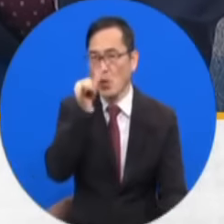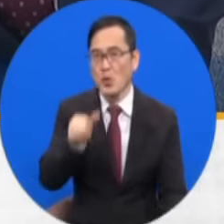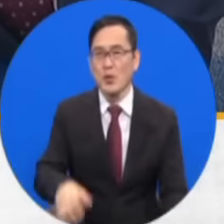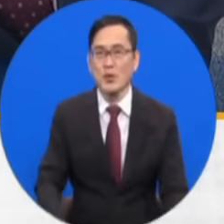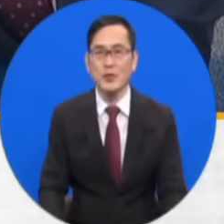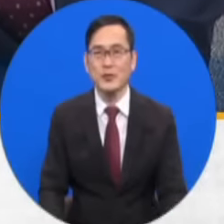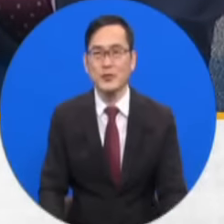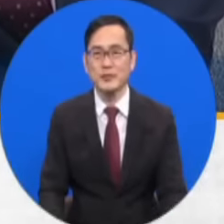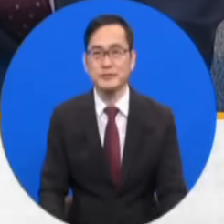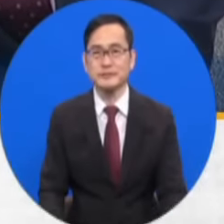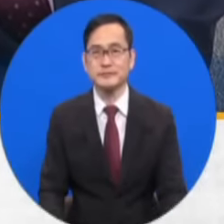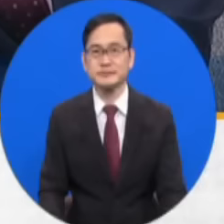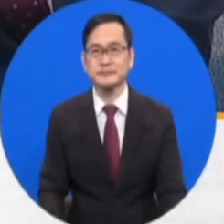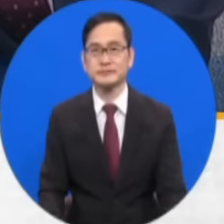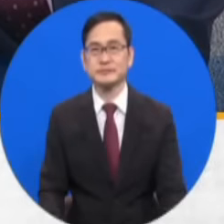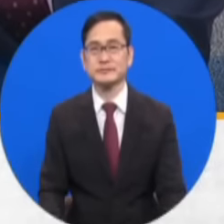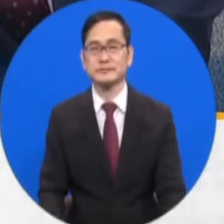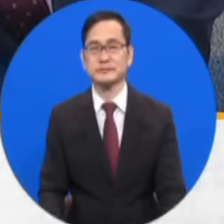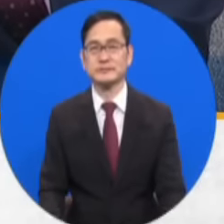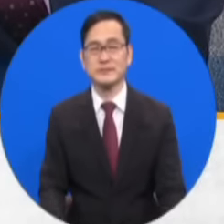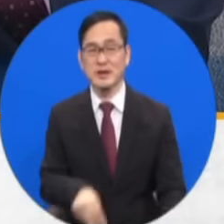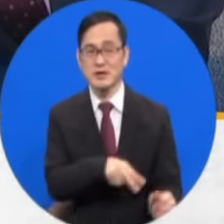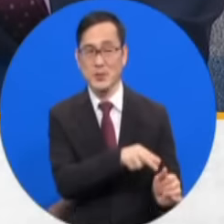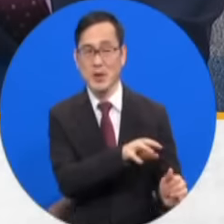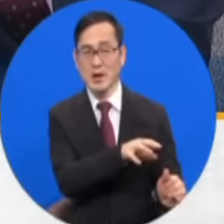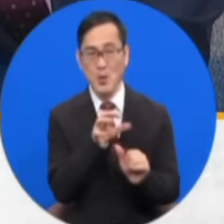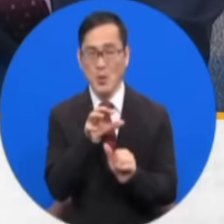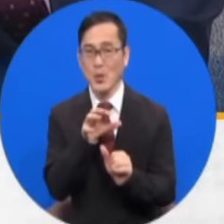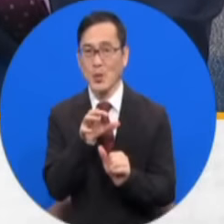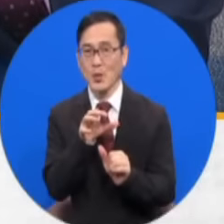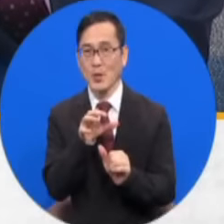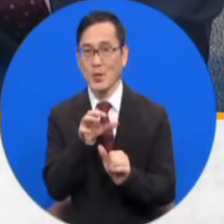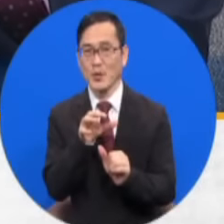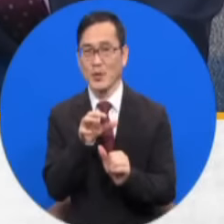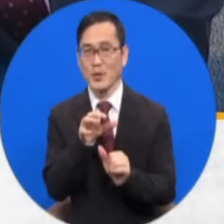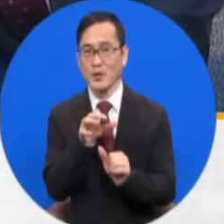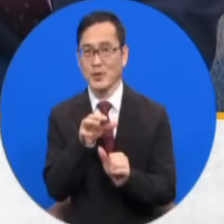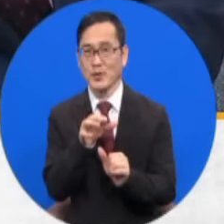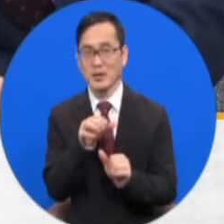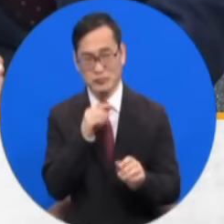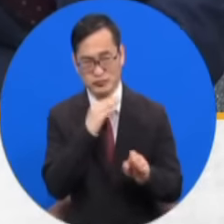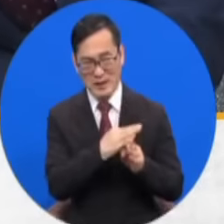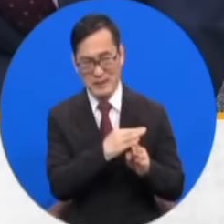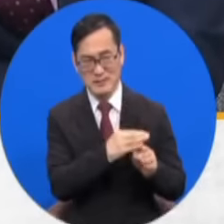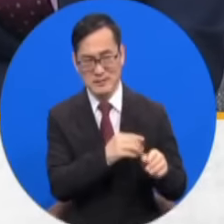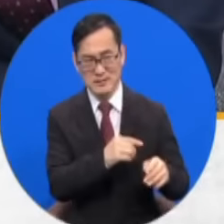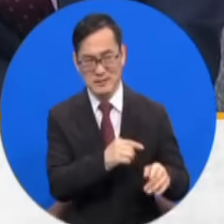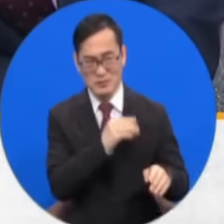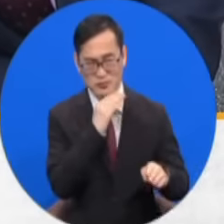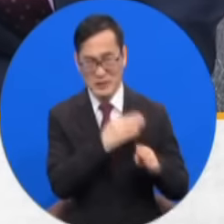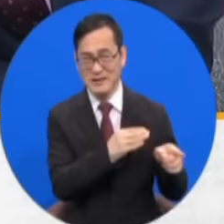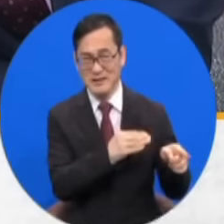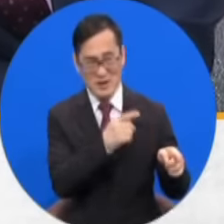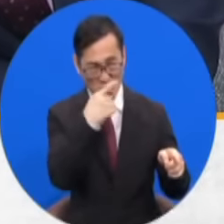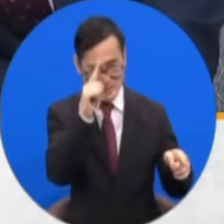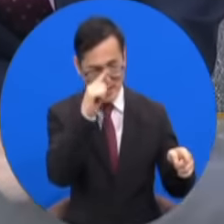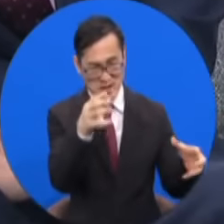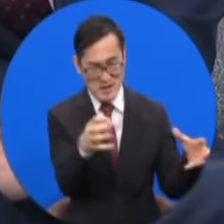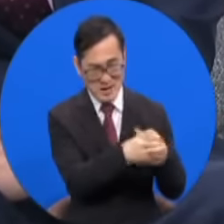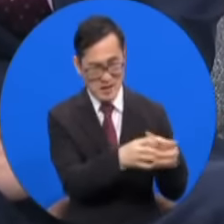정보를 근거로 해서 우크라이나 대통령이 북한의 참전을 자신있게 얘기할 수 있는 거죠 자 지금 북한이 지금